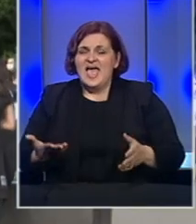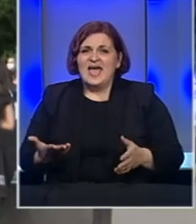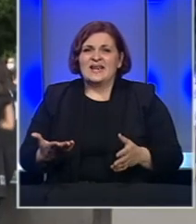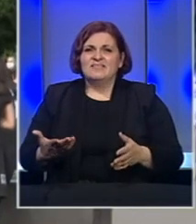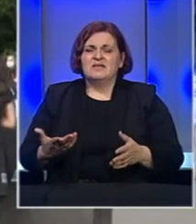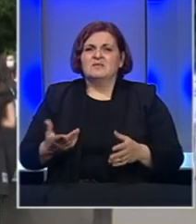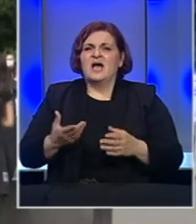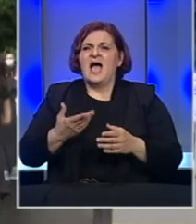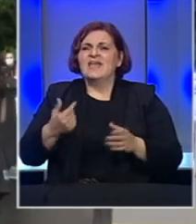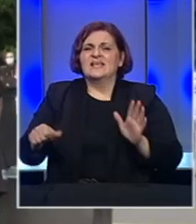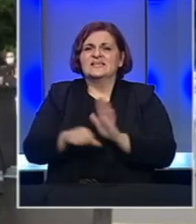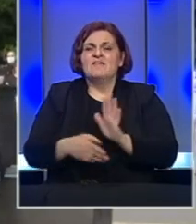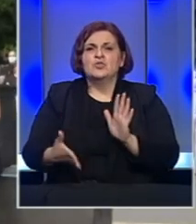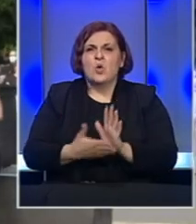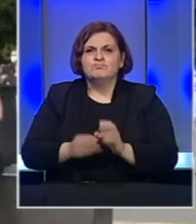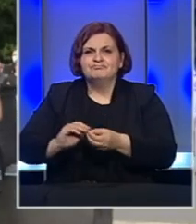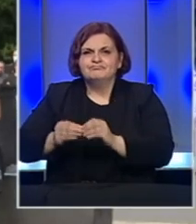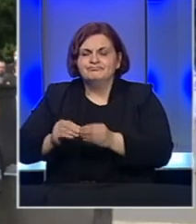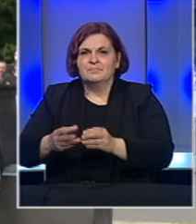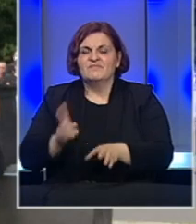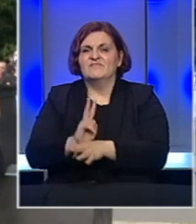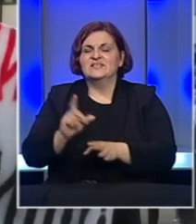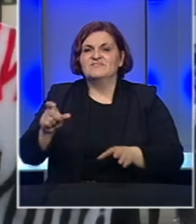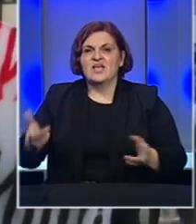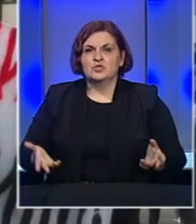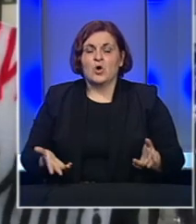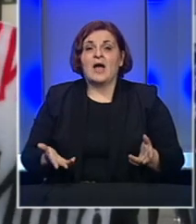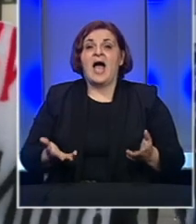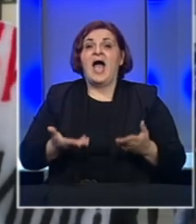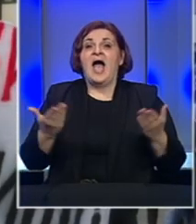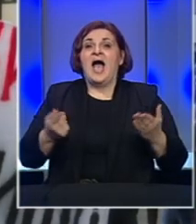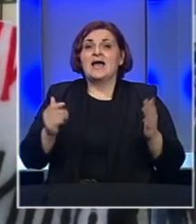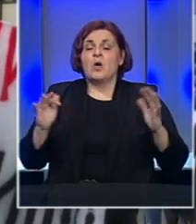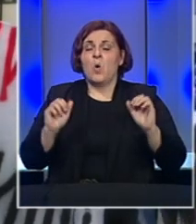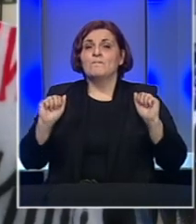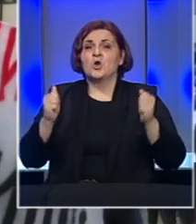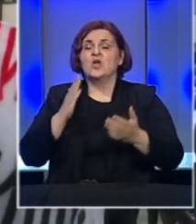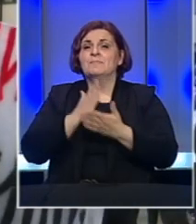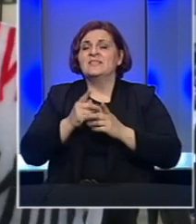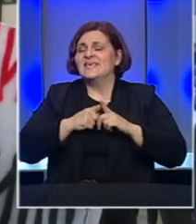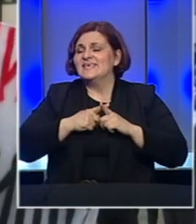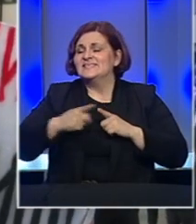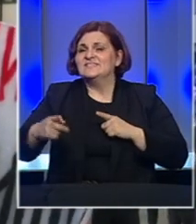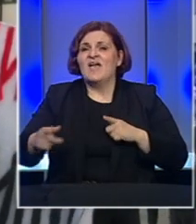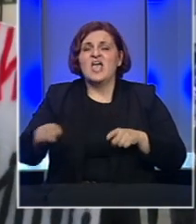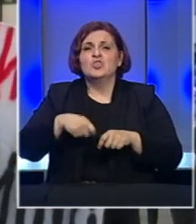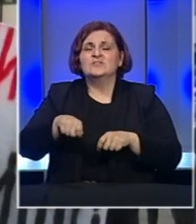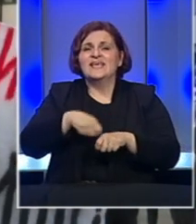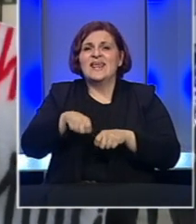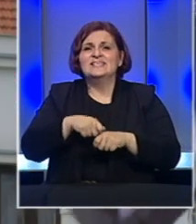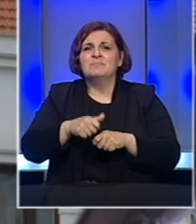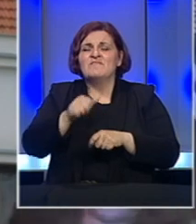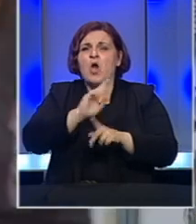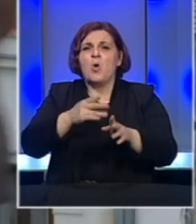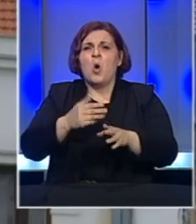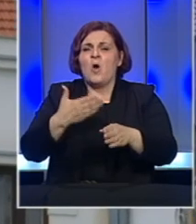istragu, skrivanje dokaza i namještanje svjedoka. Kako su istakli, okupljeni procesi će trajati sve dok se ne ispravi nepravda koja je